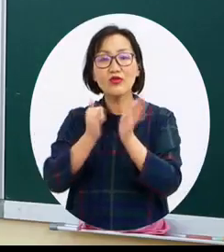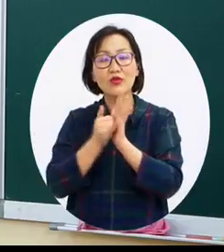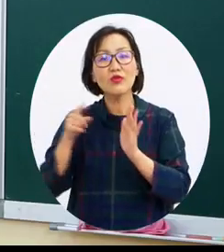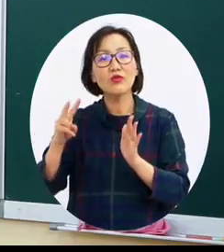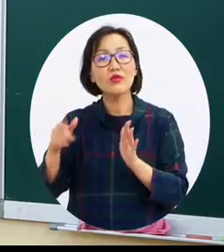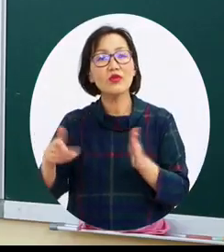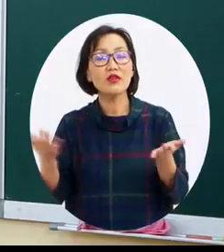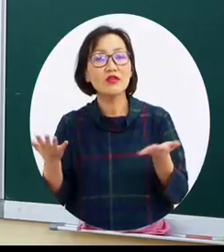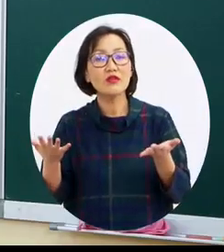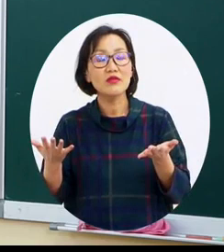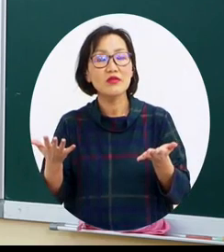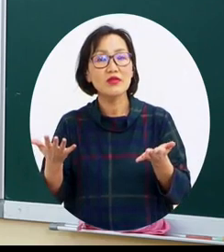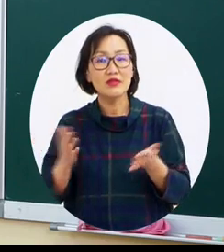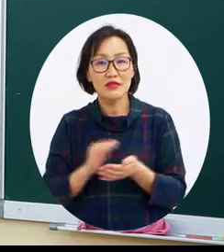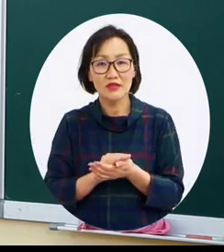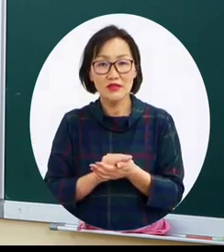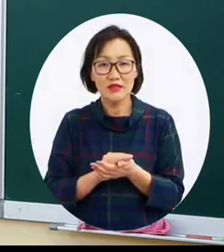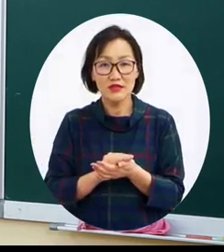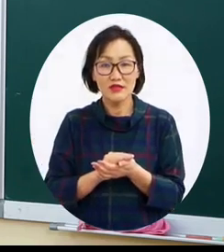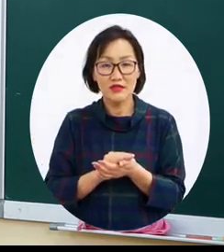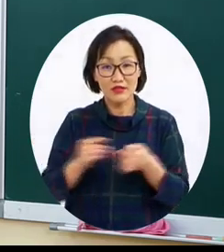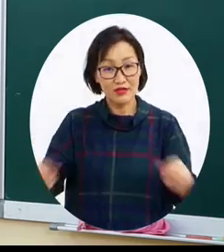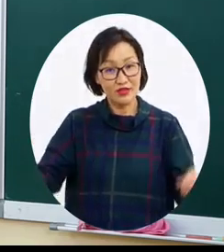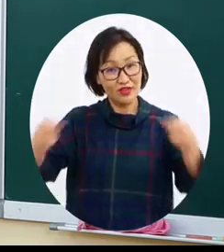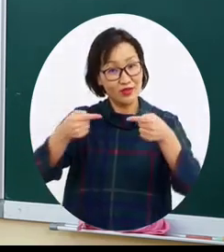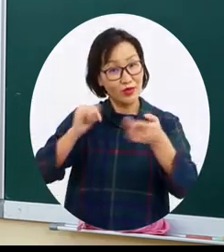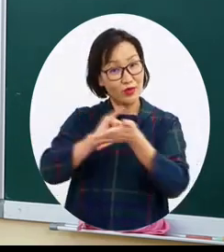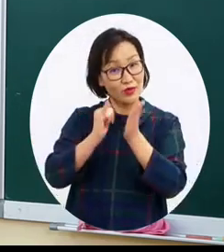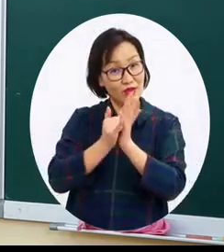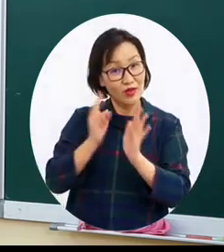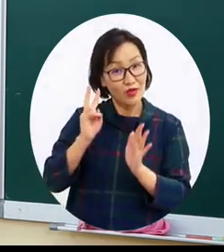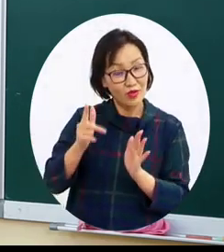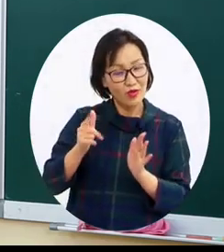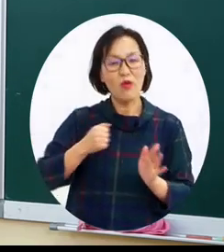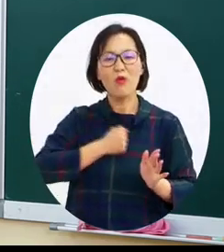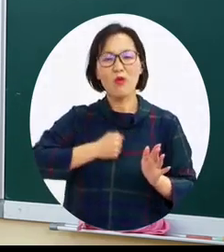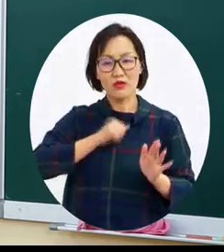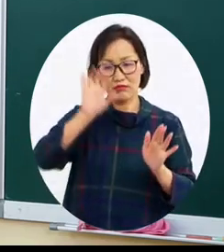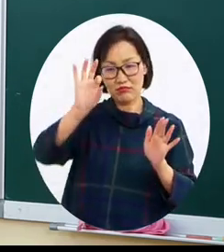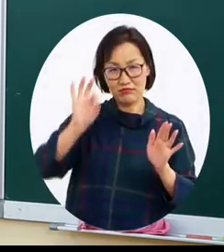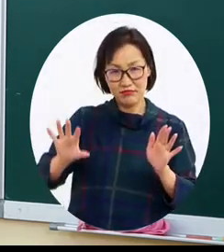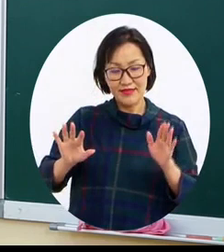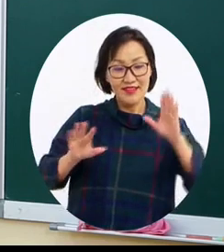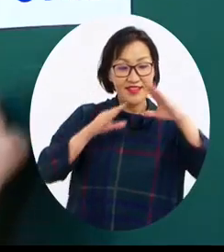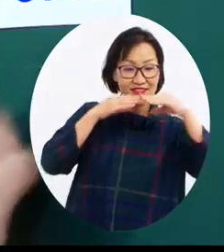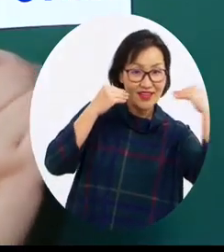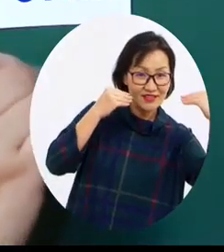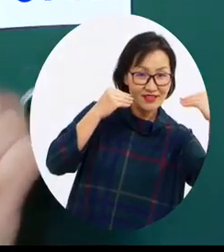За инээсэн гэдэг эсрэг утгатай үг нь бидний зүр үгдэр бол уурлсан байна тийм ээ.